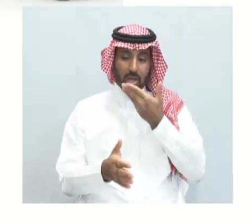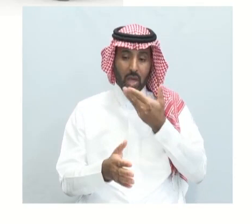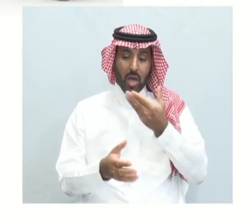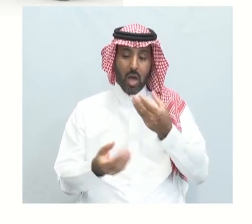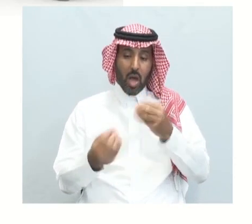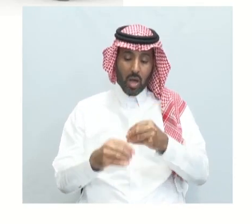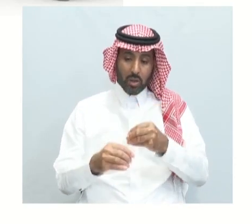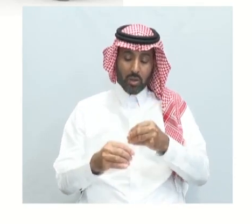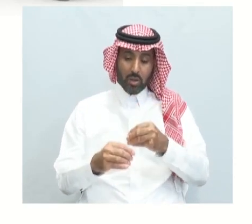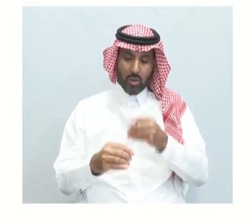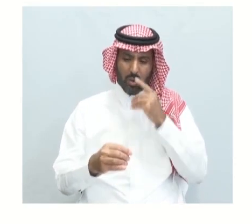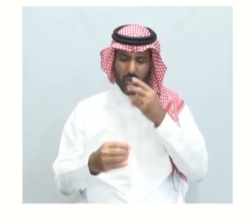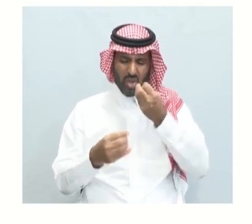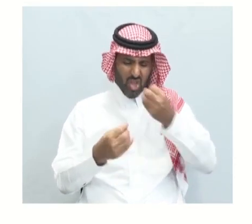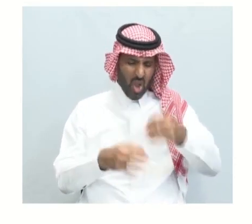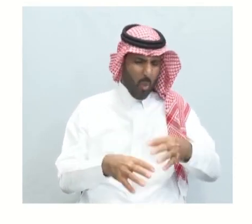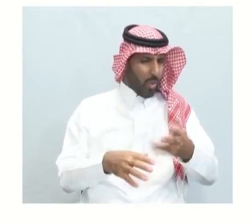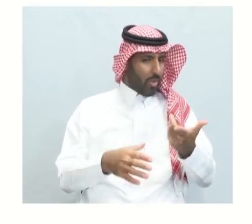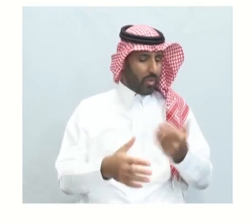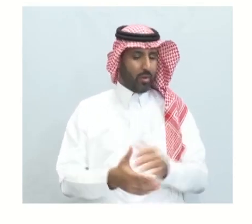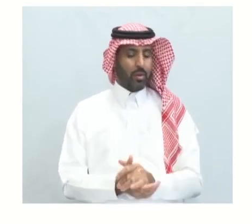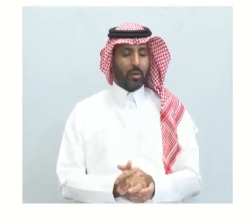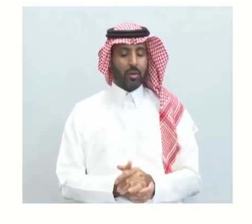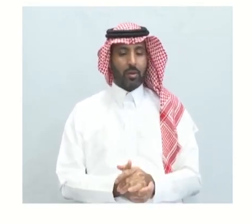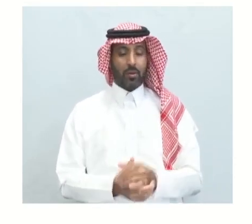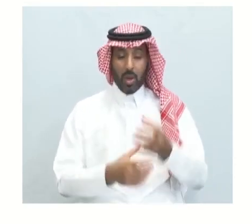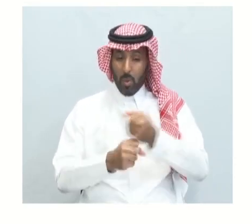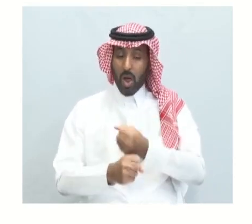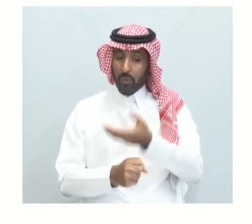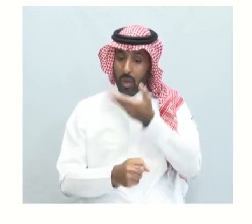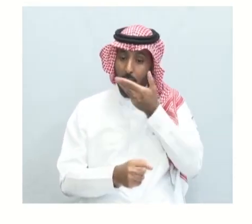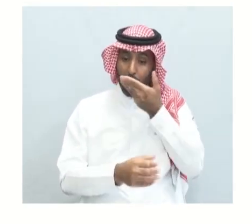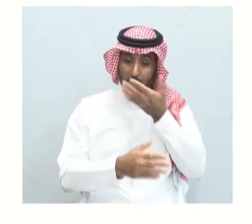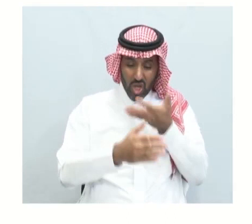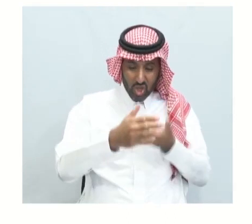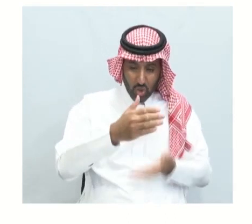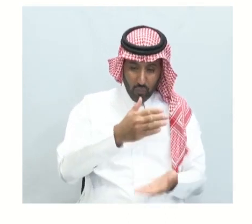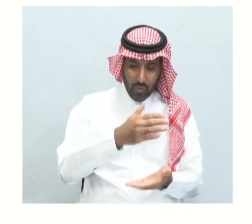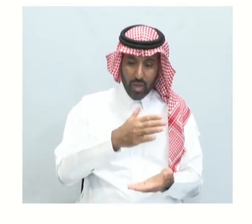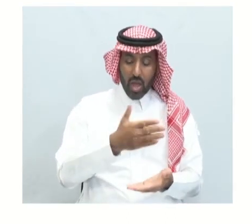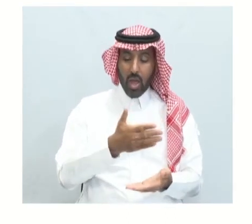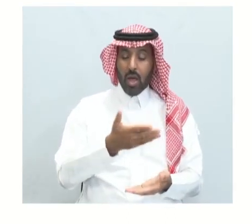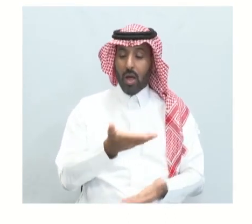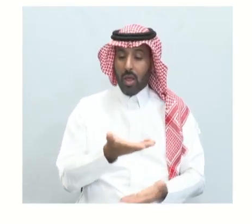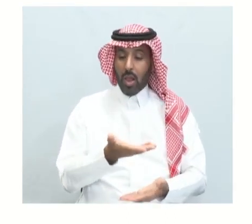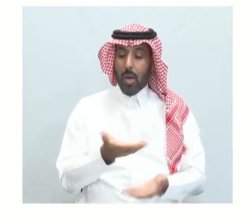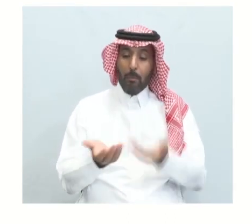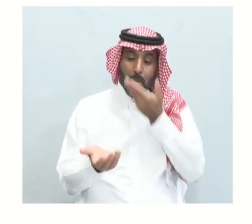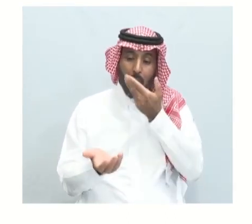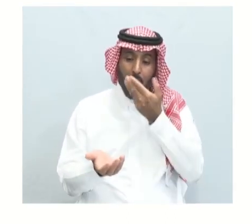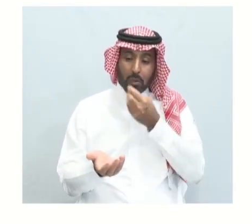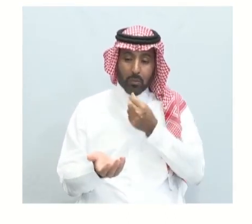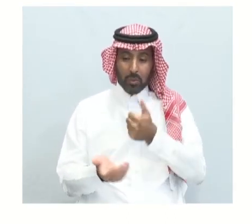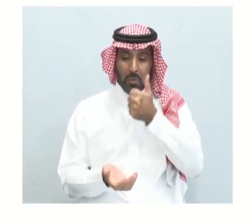عرضه للتلوث في المحافظه على المياه الجوفيه تعد المياه العذبه